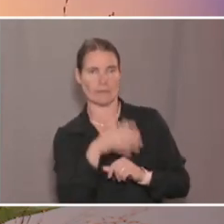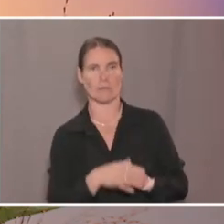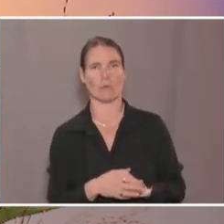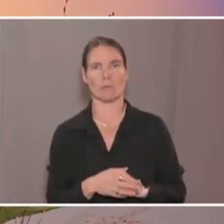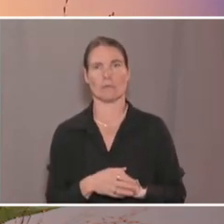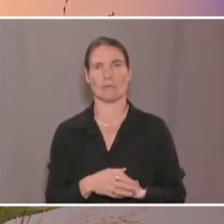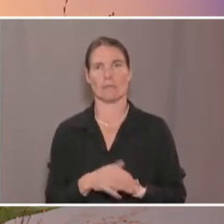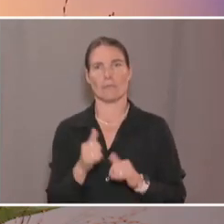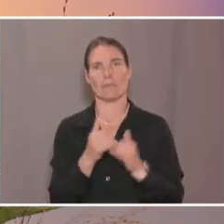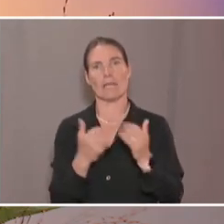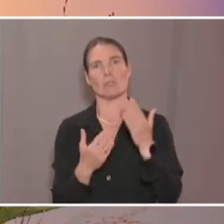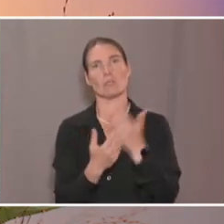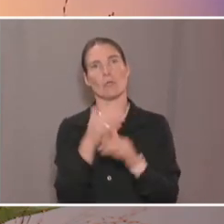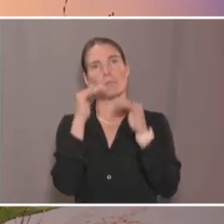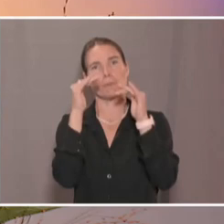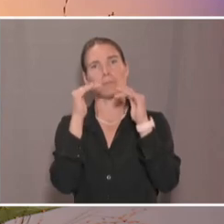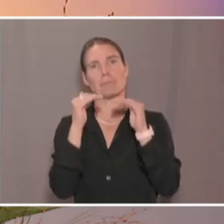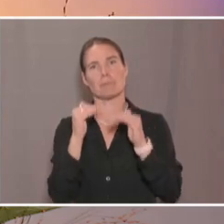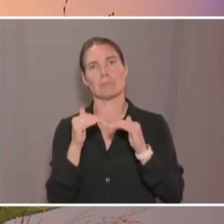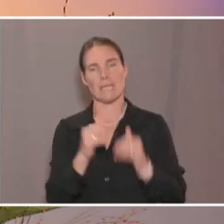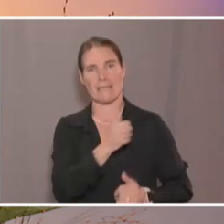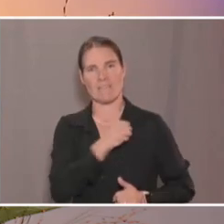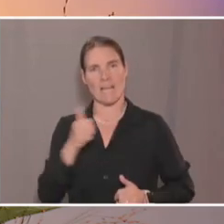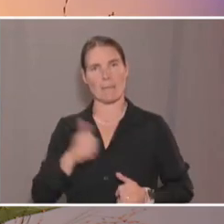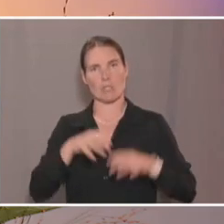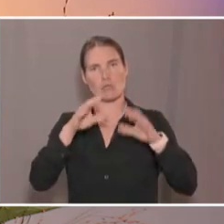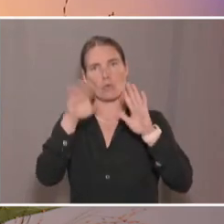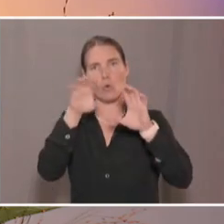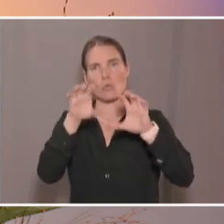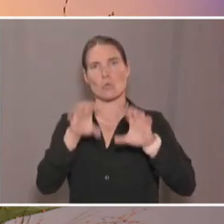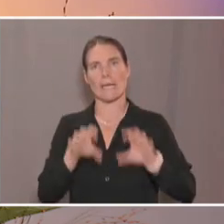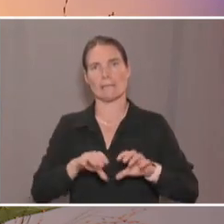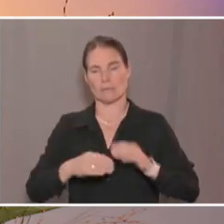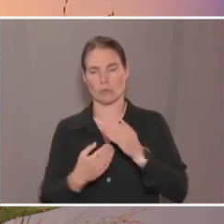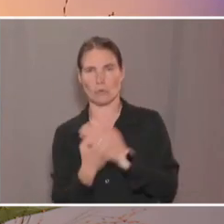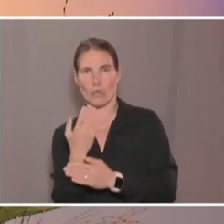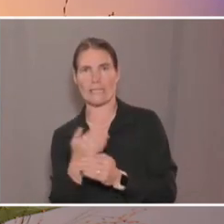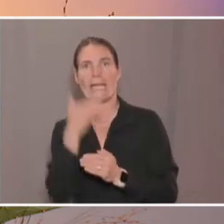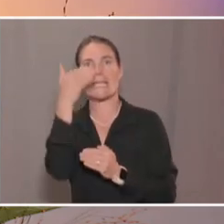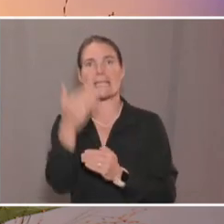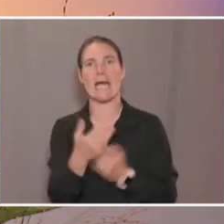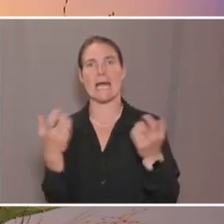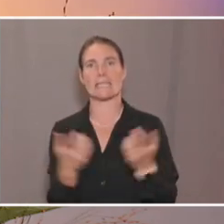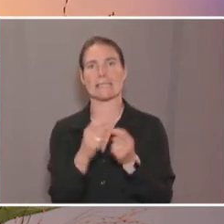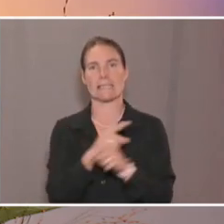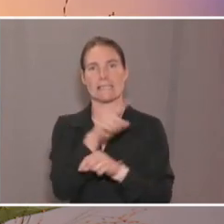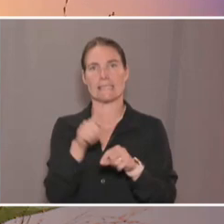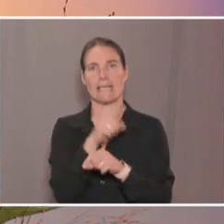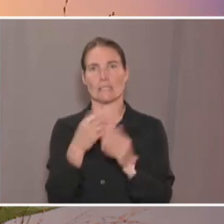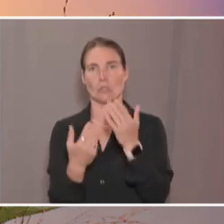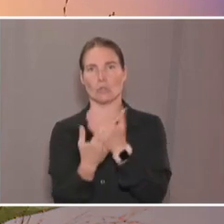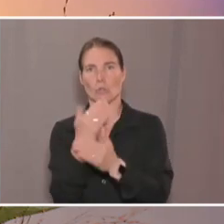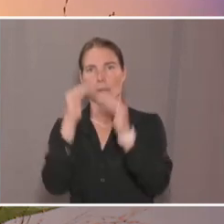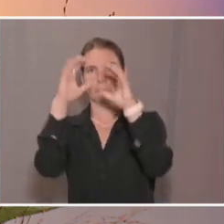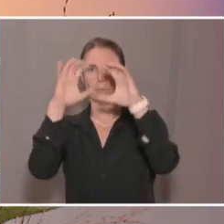eine Rekonstruktion der Weimarer Strukturen hinausging und den Gegebenheiten der Nachkriegszeit Rechnung trug.